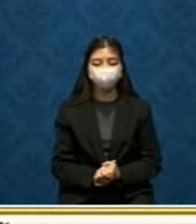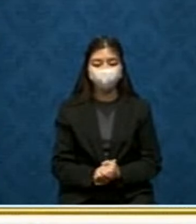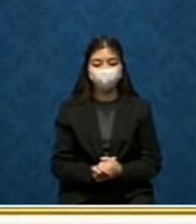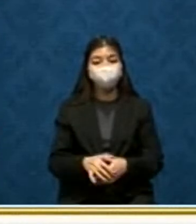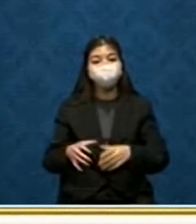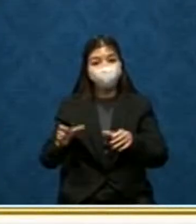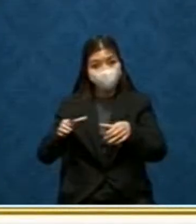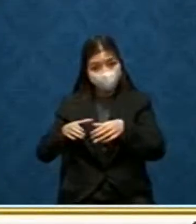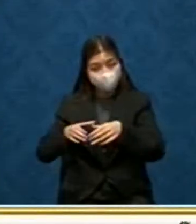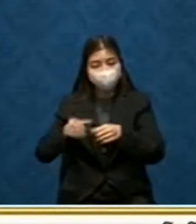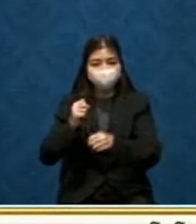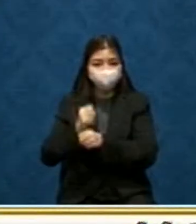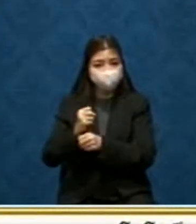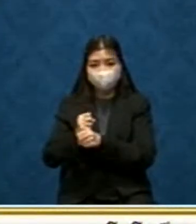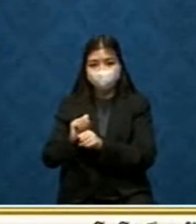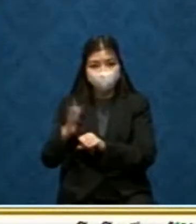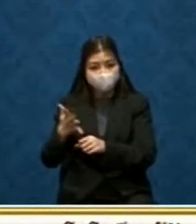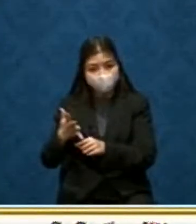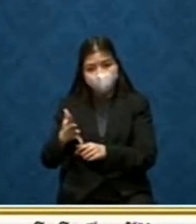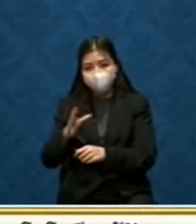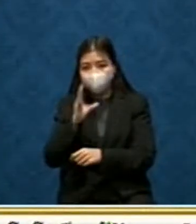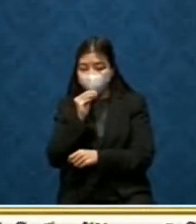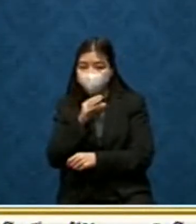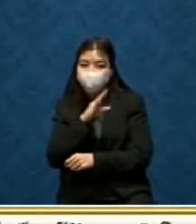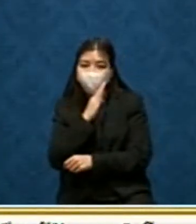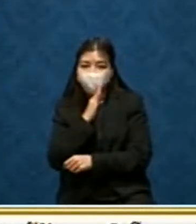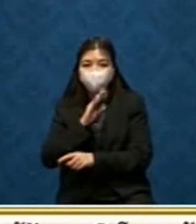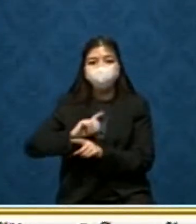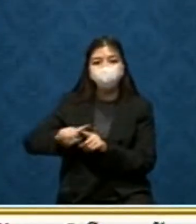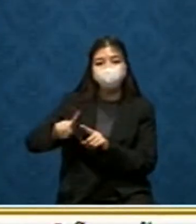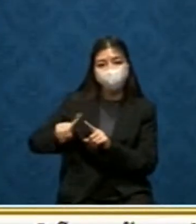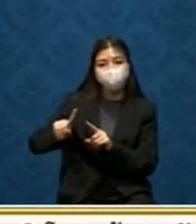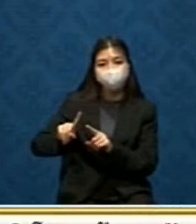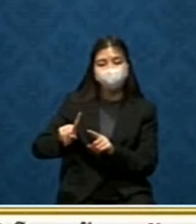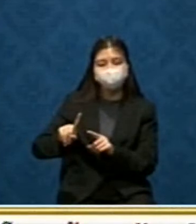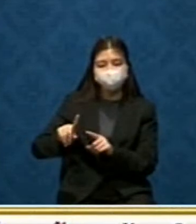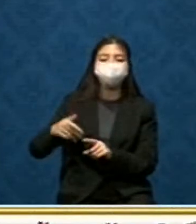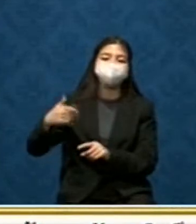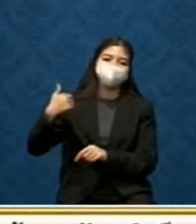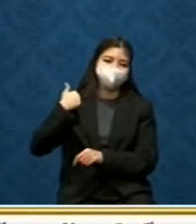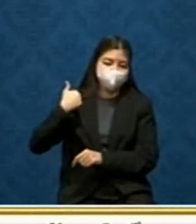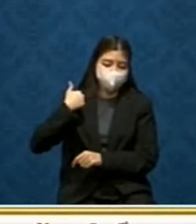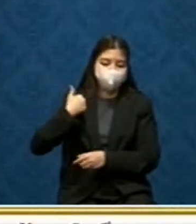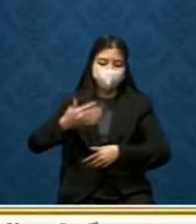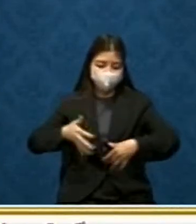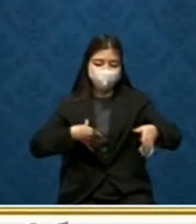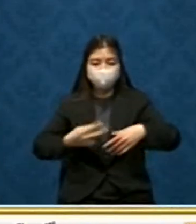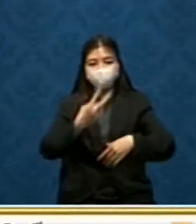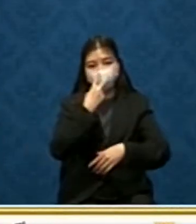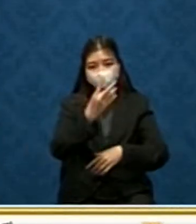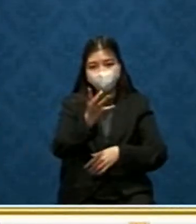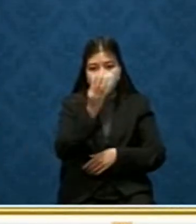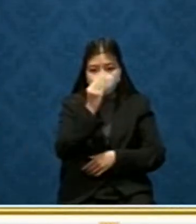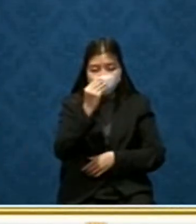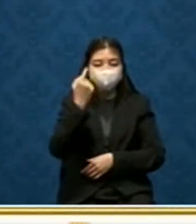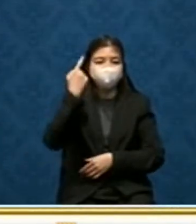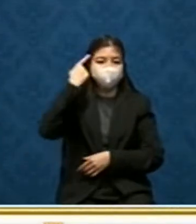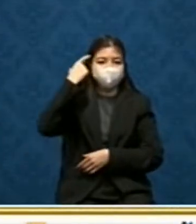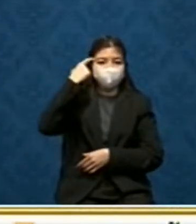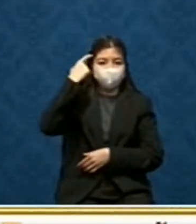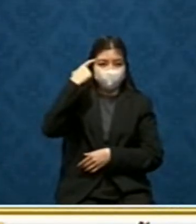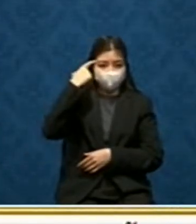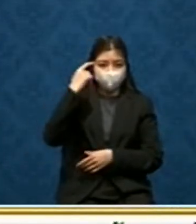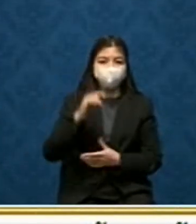ส่วพกกเมืองทพูดแล้วไม่ทำก็ปีน้ปรัจนก็คิดได้